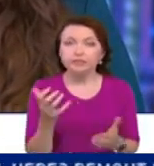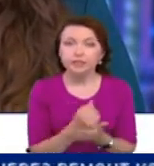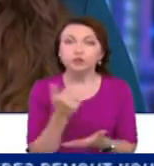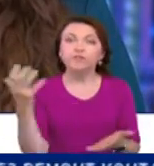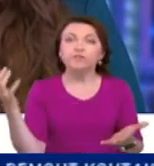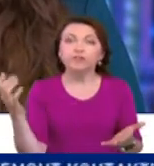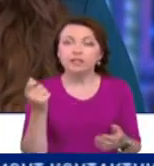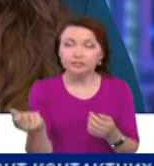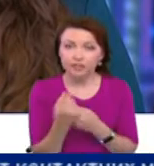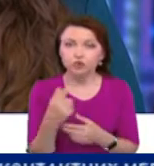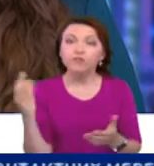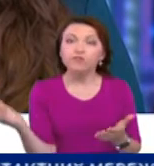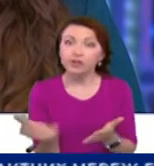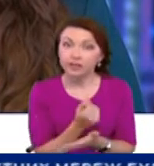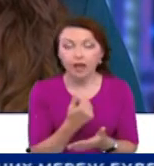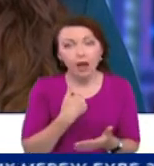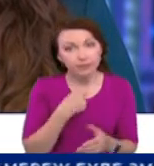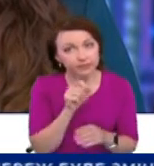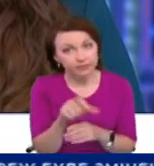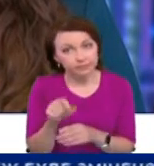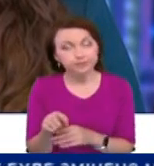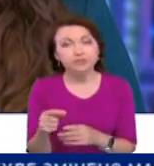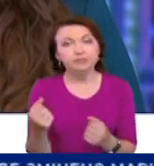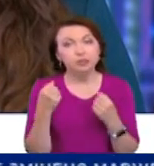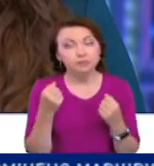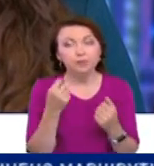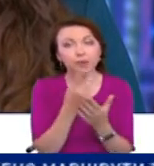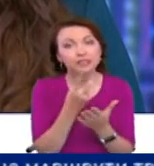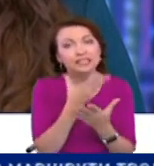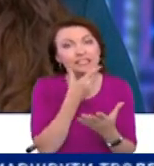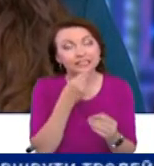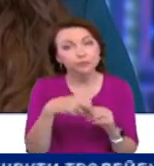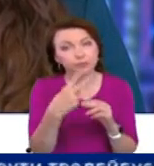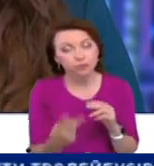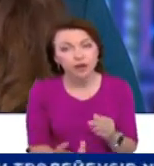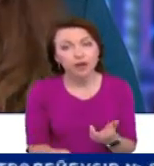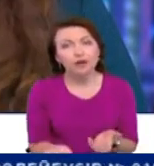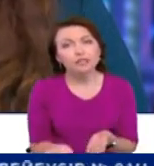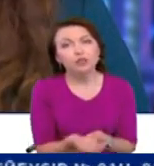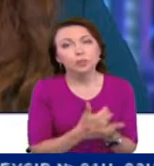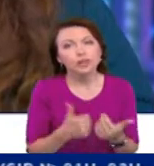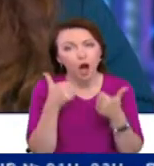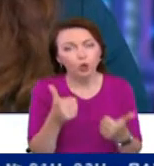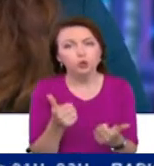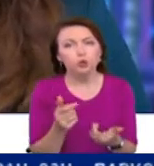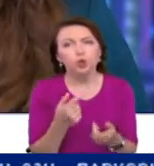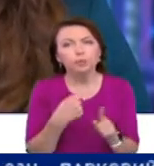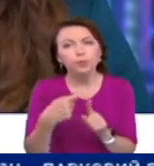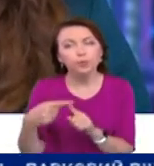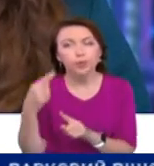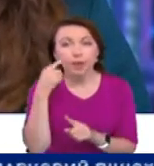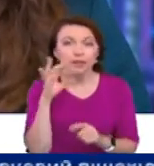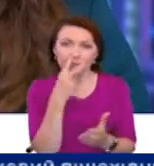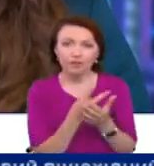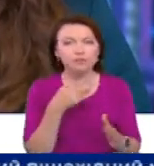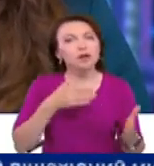своими спортсменами ставим задачу показать красивые прыжки, набрать хорошую сумму баллов и показать максимальный для себя